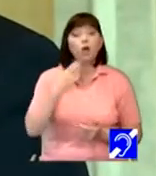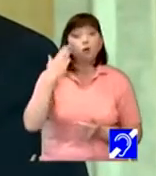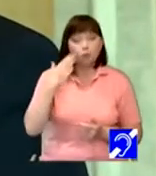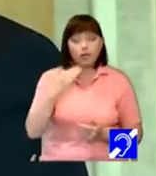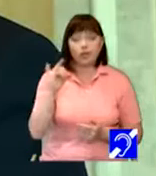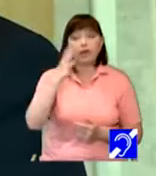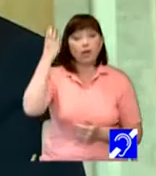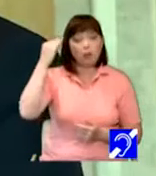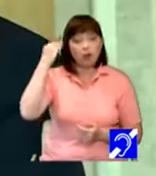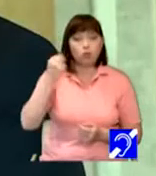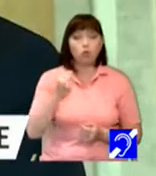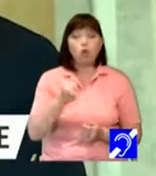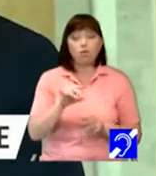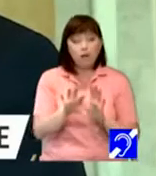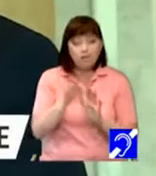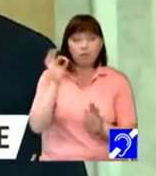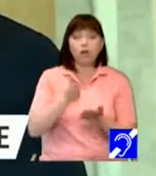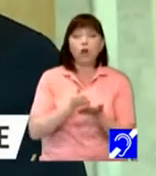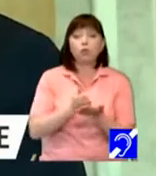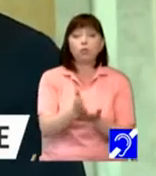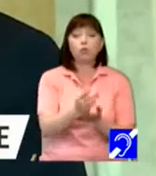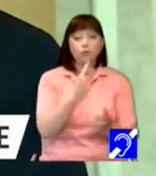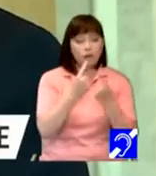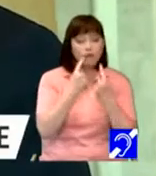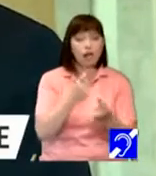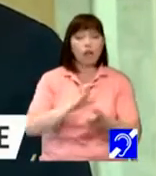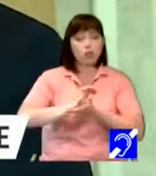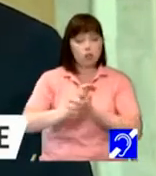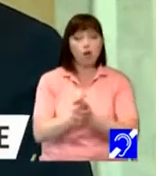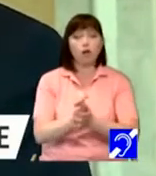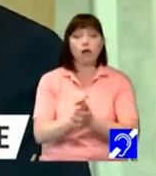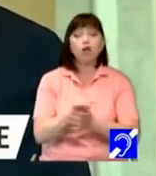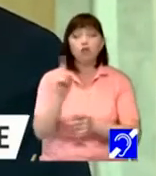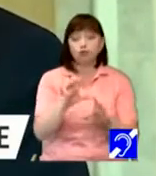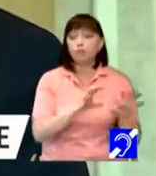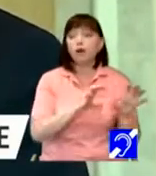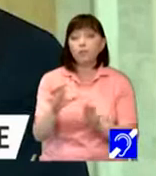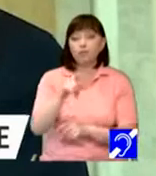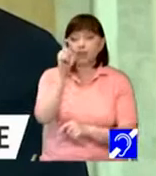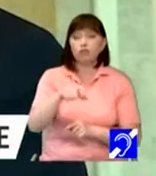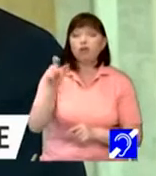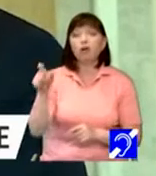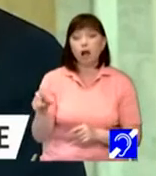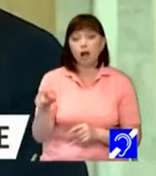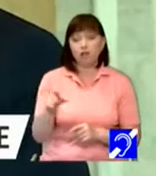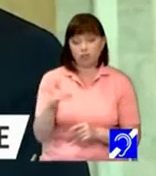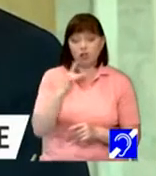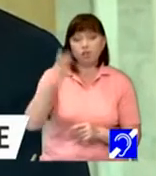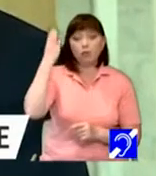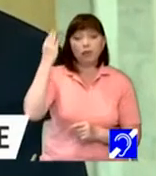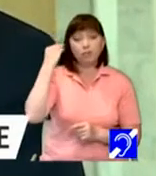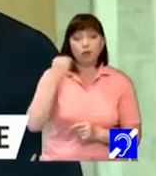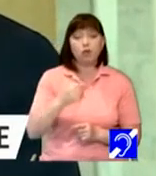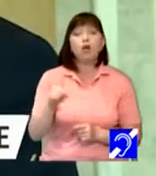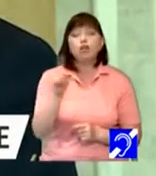România și Republica Moldova aleg calea dialogului strâns pentru a-i asigura pe cetățenii din Republica